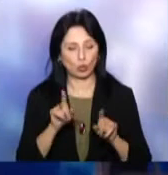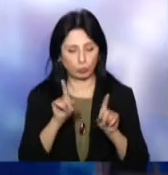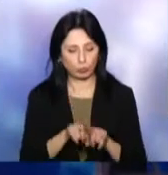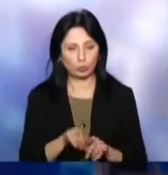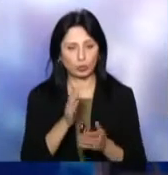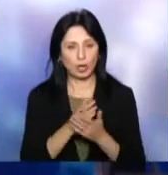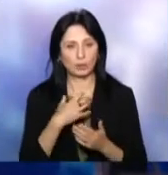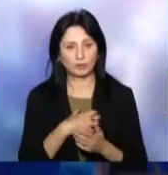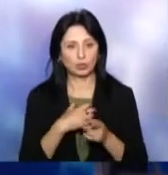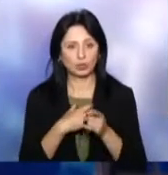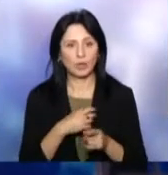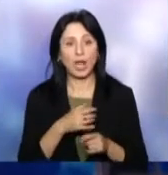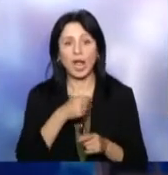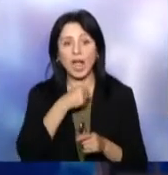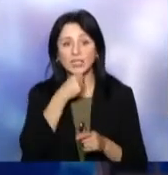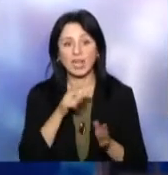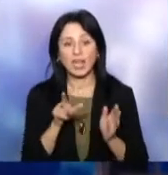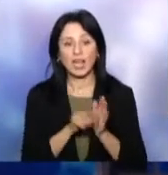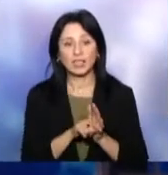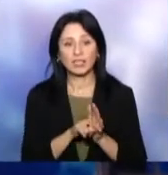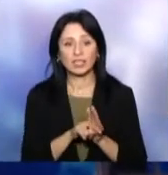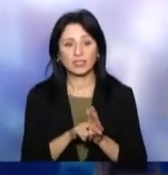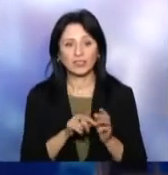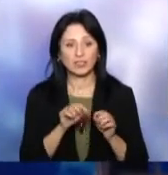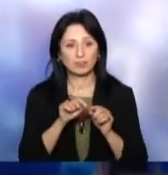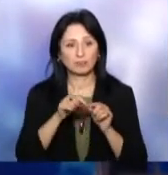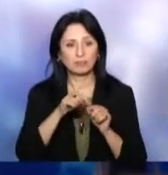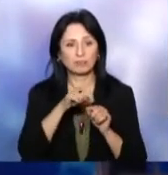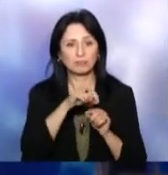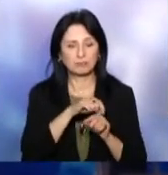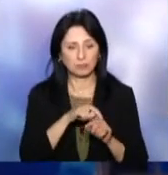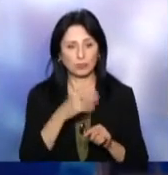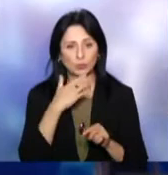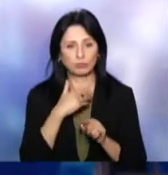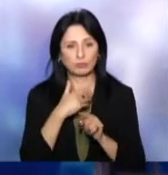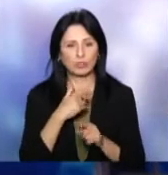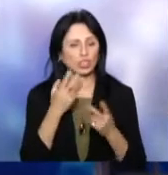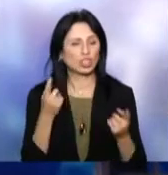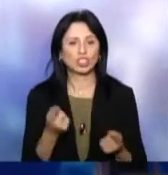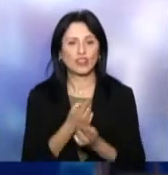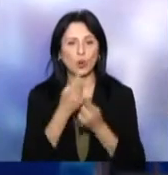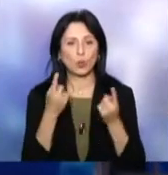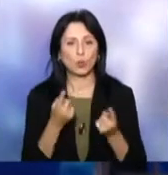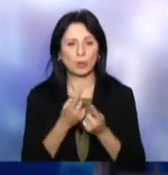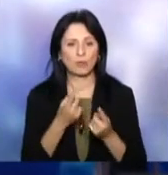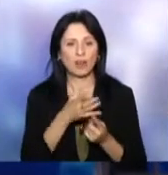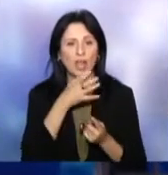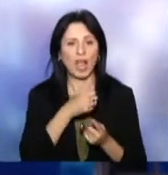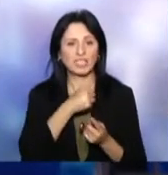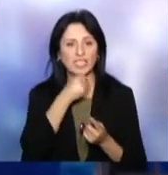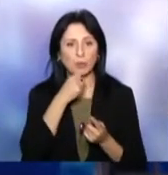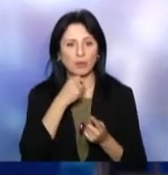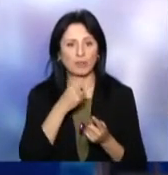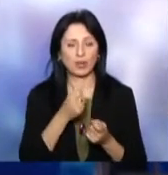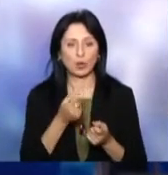აქვს. ასაკთან ერთად ესეთი კეთილთვისებიანი წარმონაქმნები არის ჩვეულებრივი ასაკობრივი